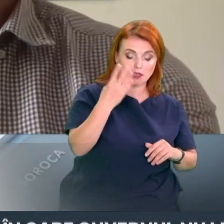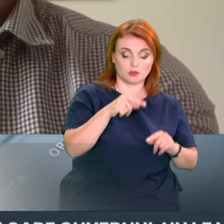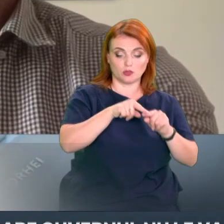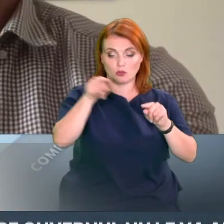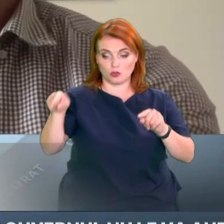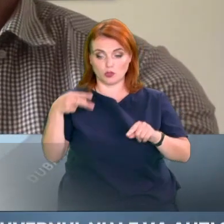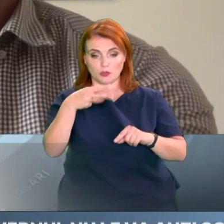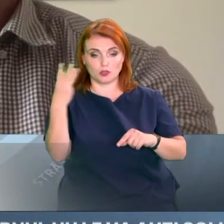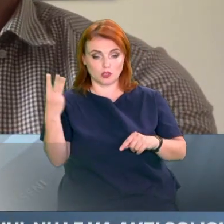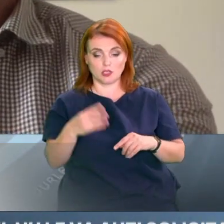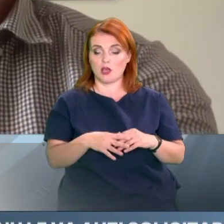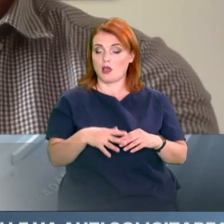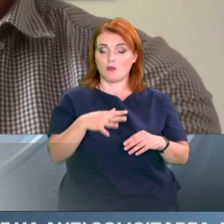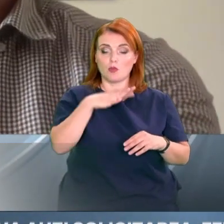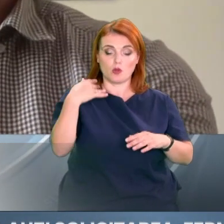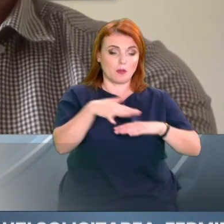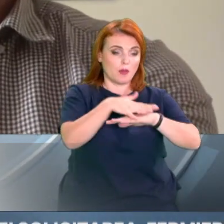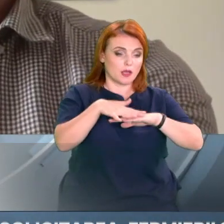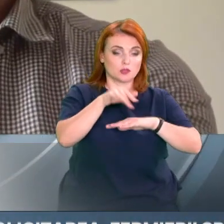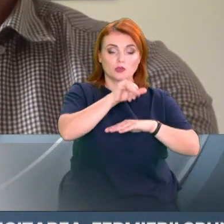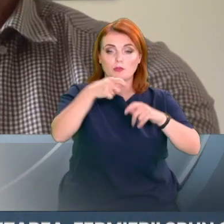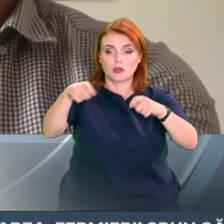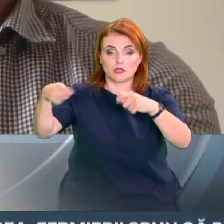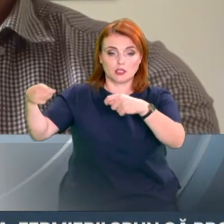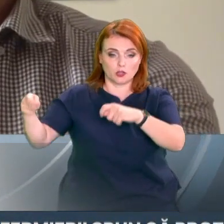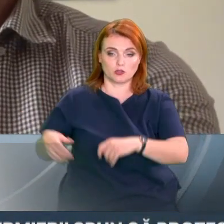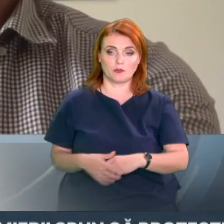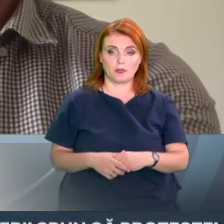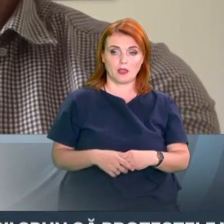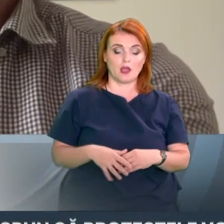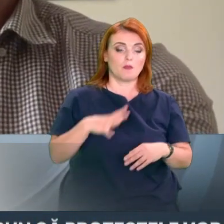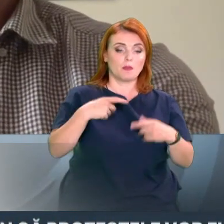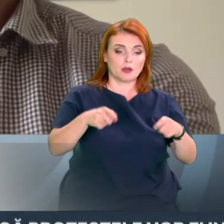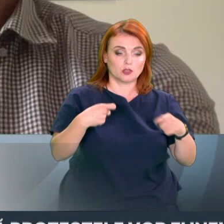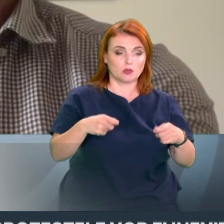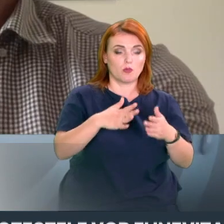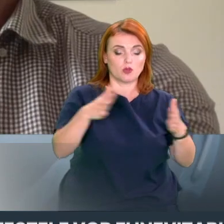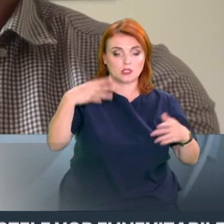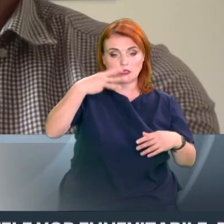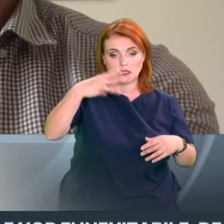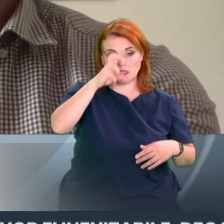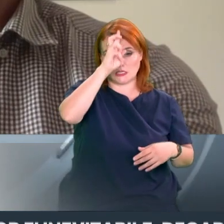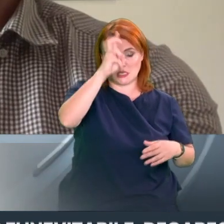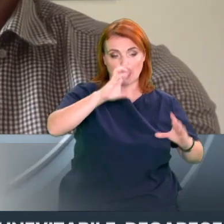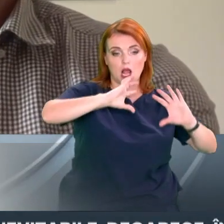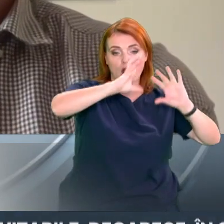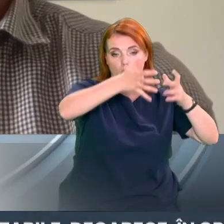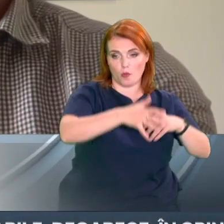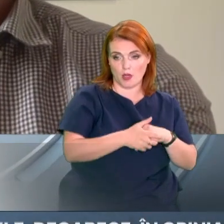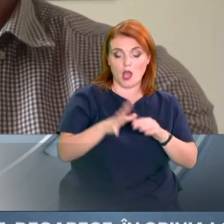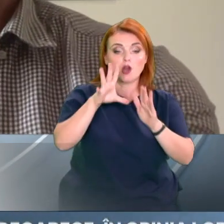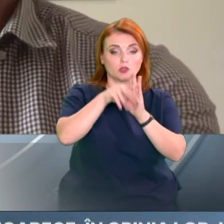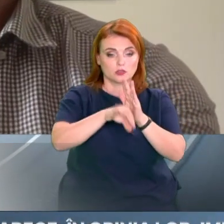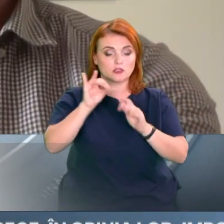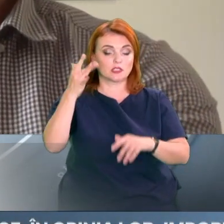pe piețele tradiționale, dar pe piețele la peste 30 de țări ale lumii, chiar și inclusiv și piața Statelor Unite